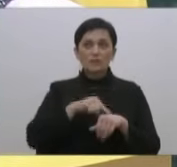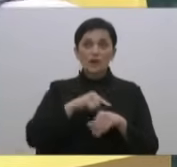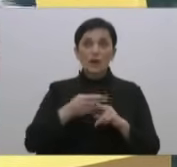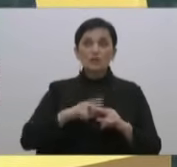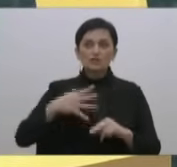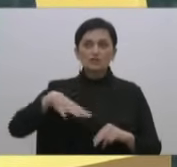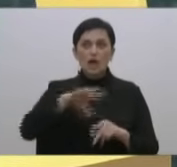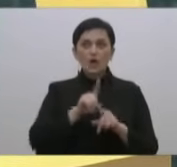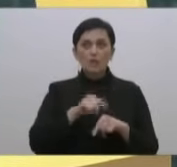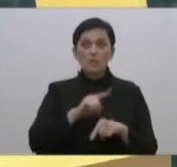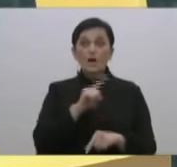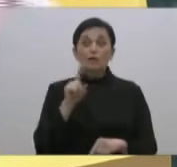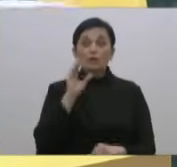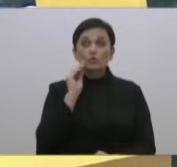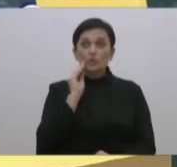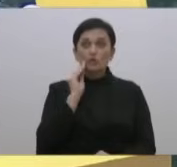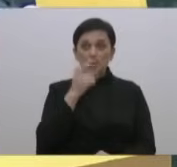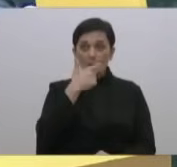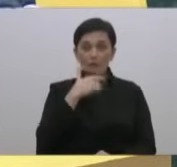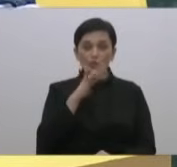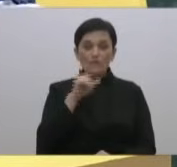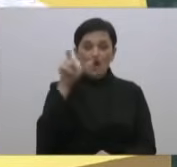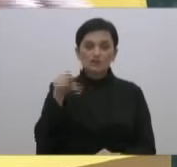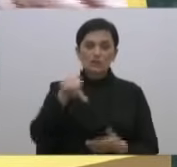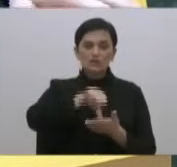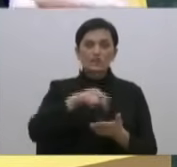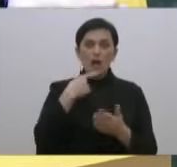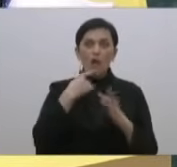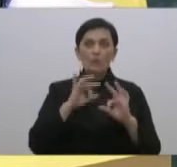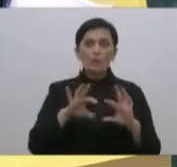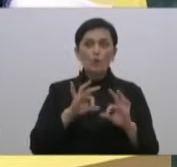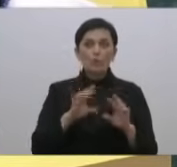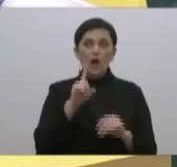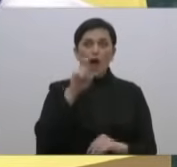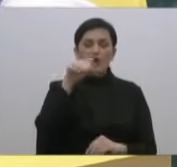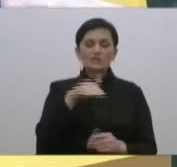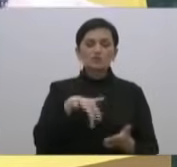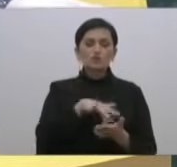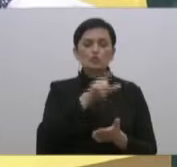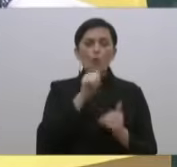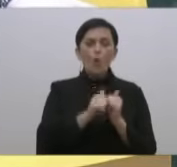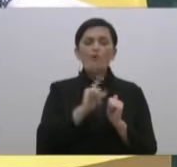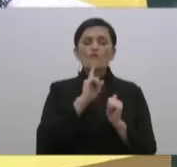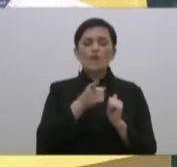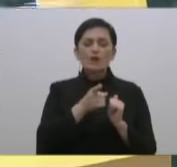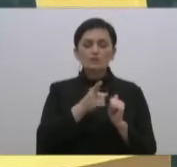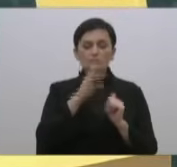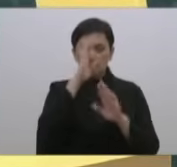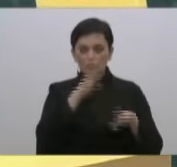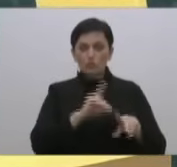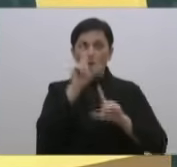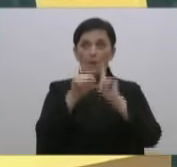და საქართველოსაც განიცადა. მაგრამ როდესაც ბატონი ვაშაძე გამოდის და ამბობს, რომ 100000 მოქალაქე ყოველ წელს ტოვებს